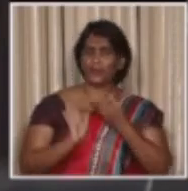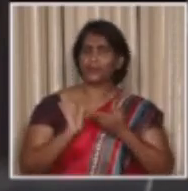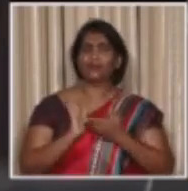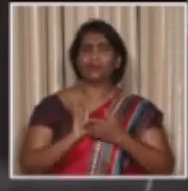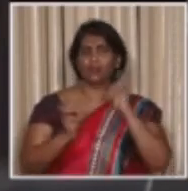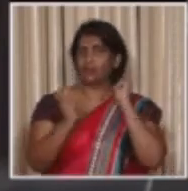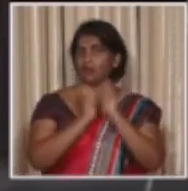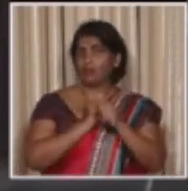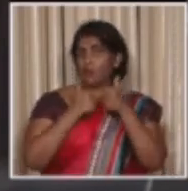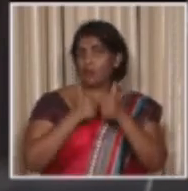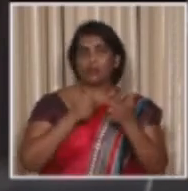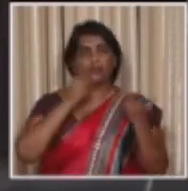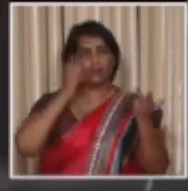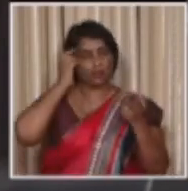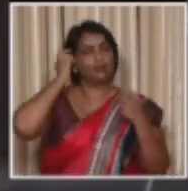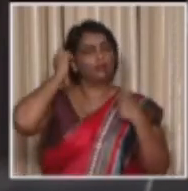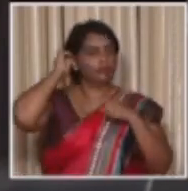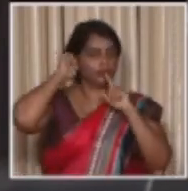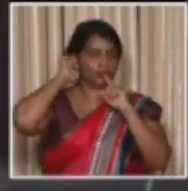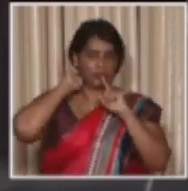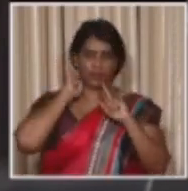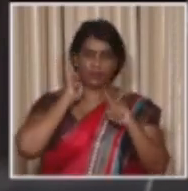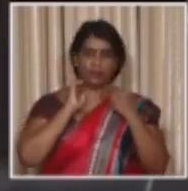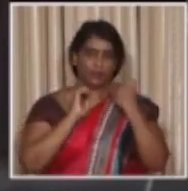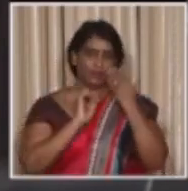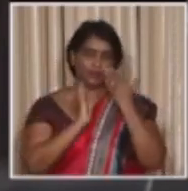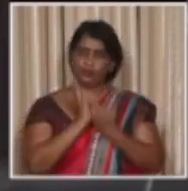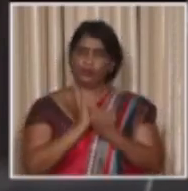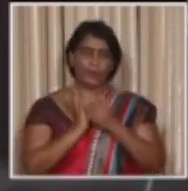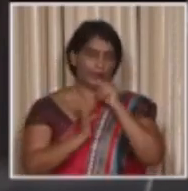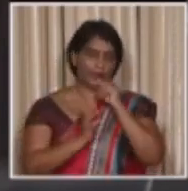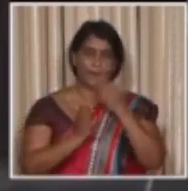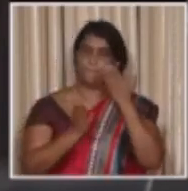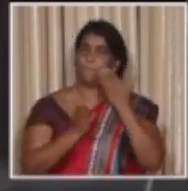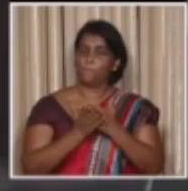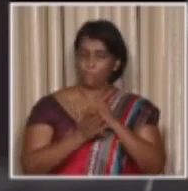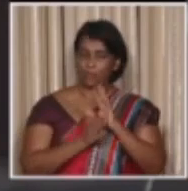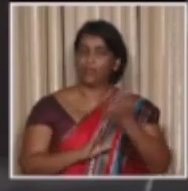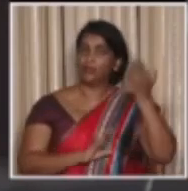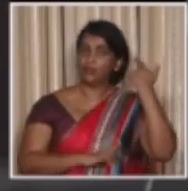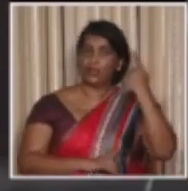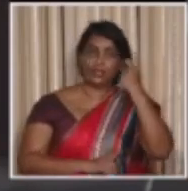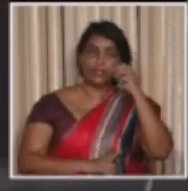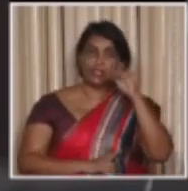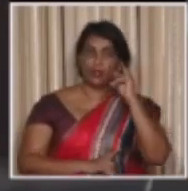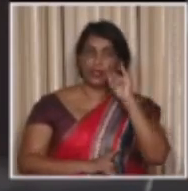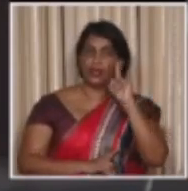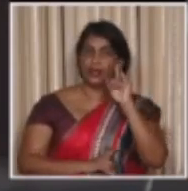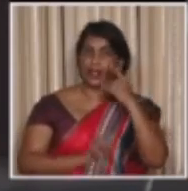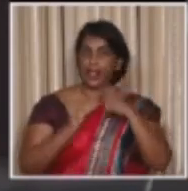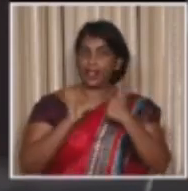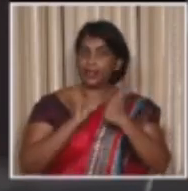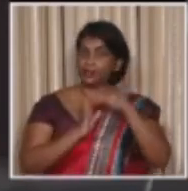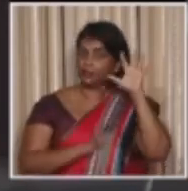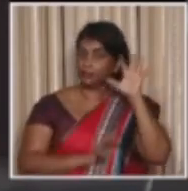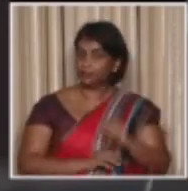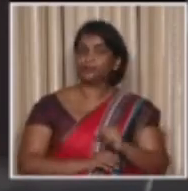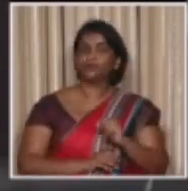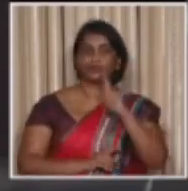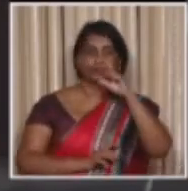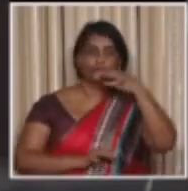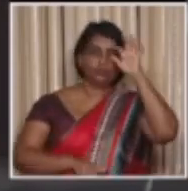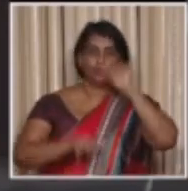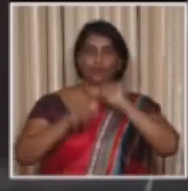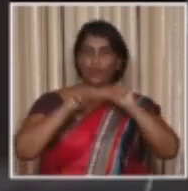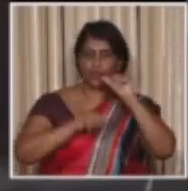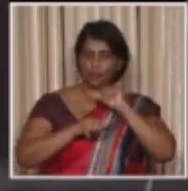අවශ්‍ය සංශෝධනයක් නෙමෙයි කියන එක තමයි අපි මේ සංශෝධනයේ දිහා දැක්කහම පැහැදිලිව පේන්නේ. එදා 1961 පනත ගේනකොට එක ආයුර්වේද